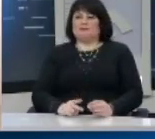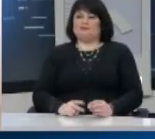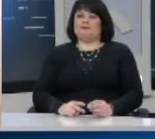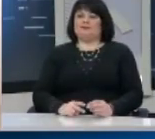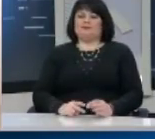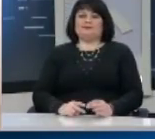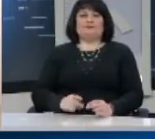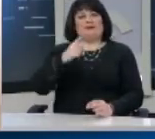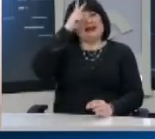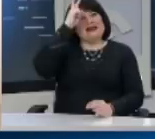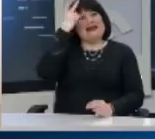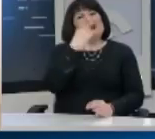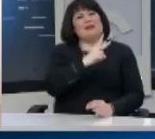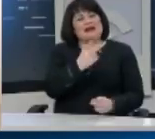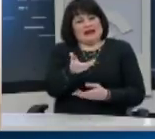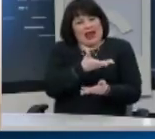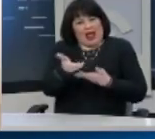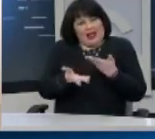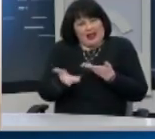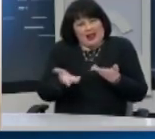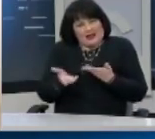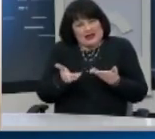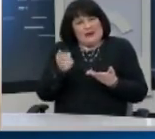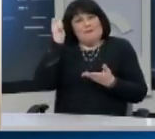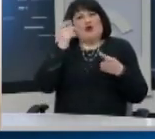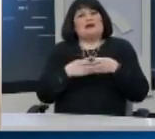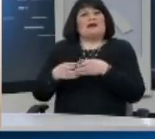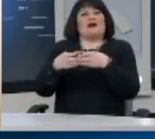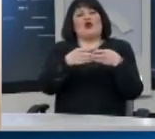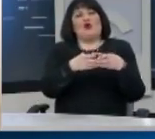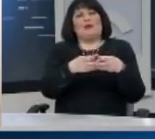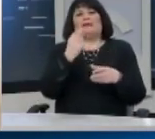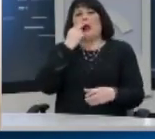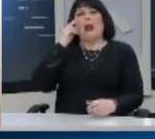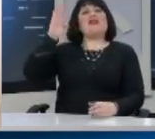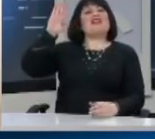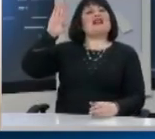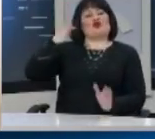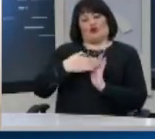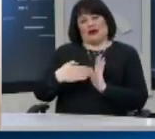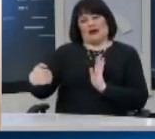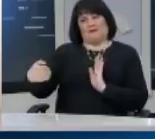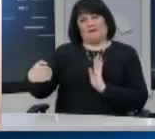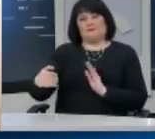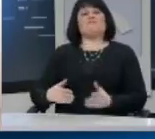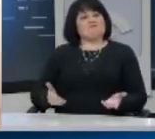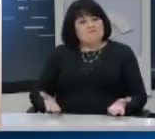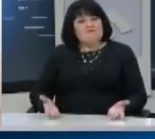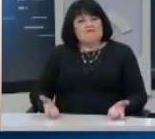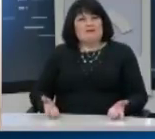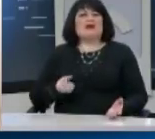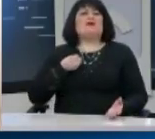γερμανι για τη γερμανική αλληλεγγύη στα πολιτικά κόμματα κατά τη διάρκεια της δικτατορίας και ήτανε παρόντες και παρούσες